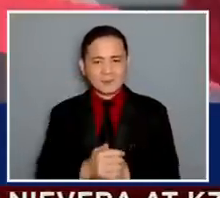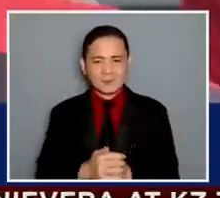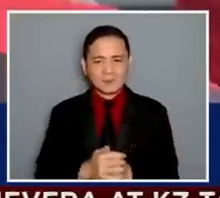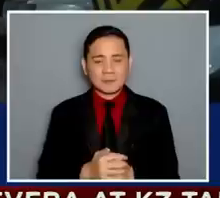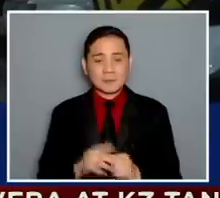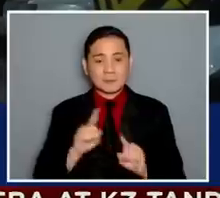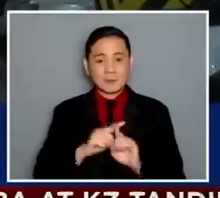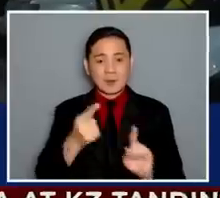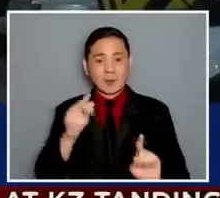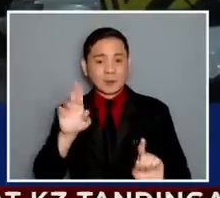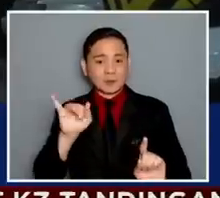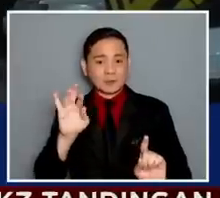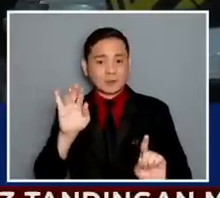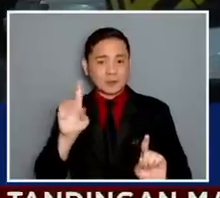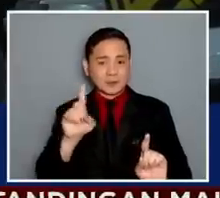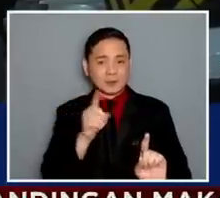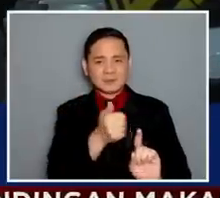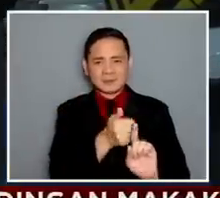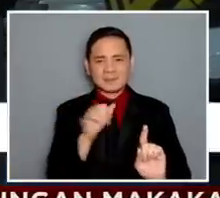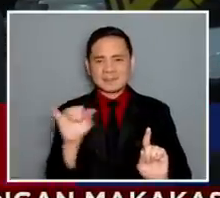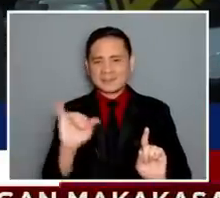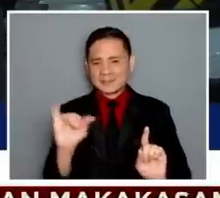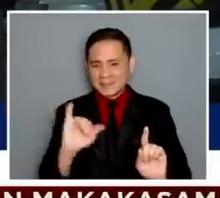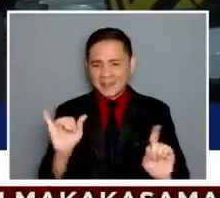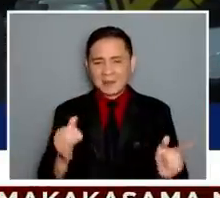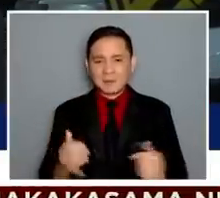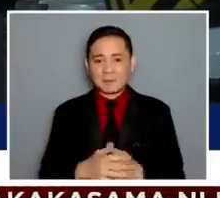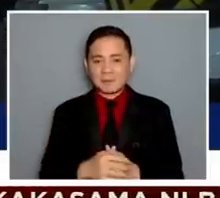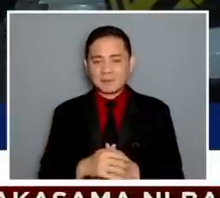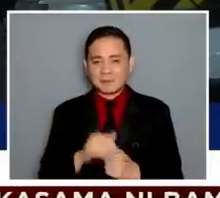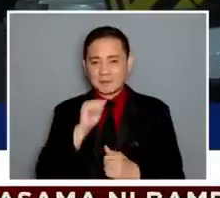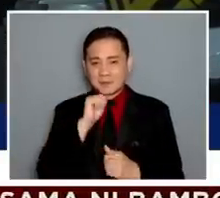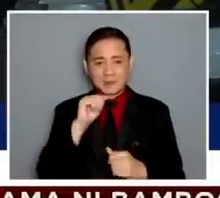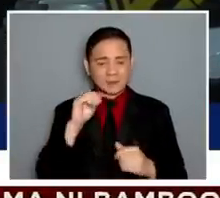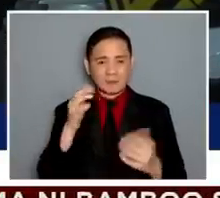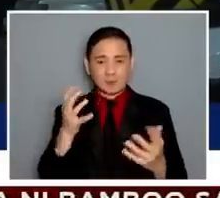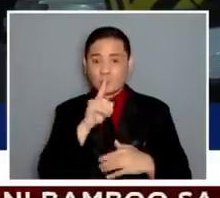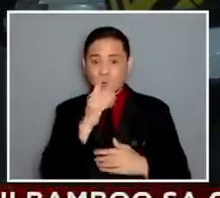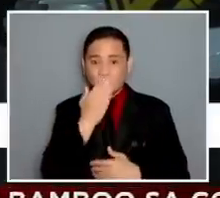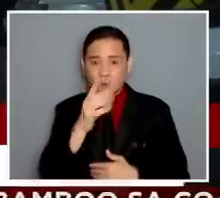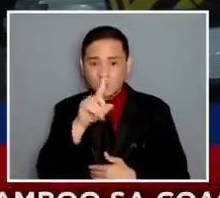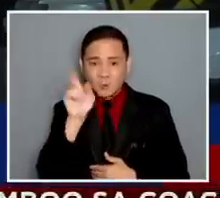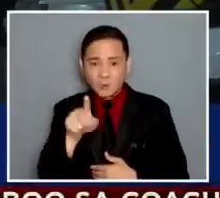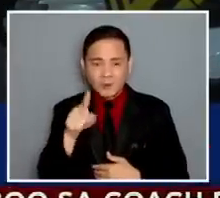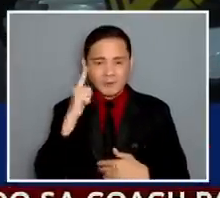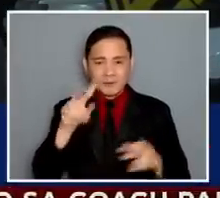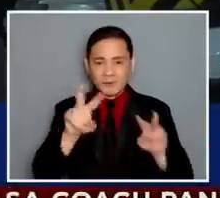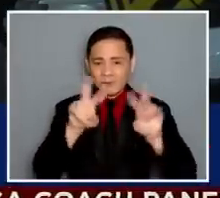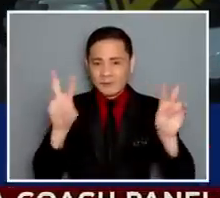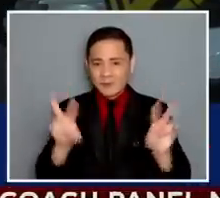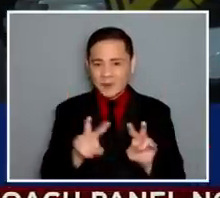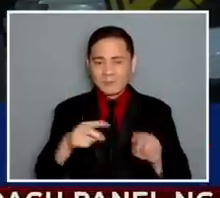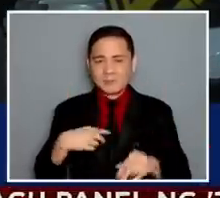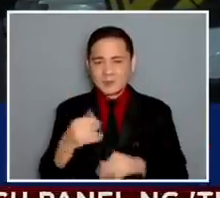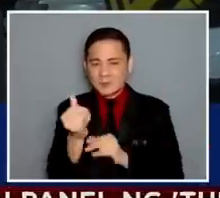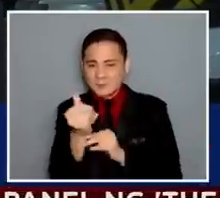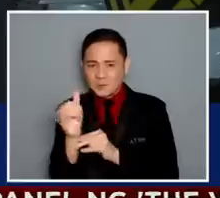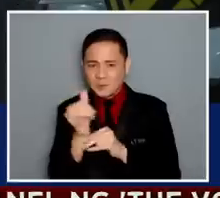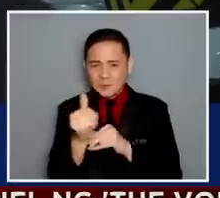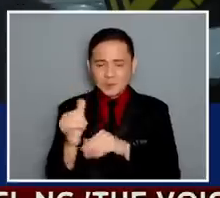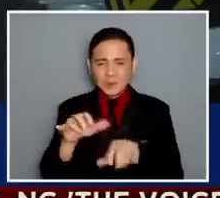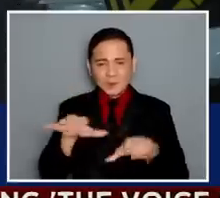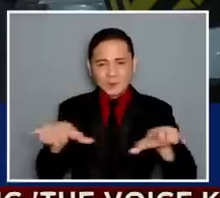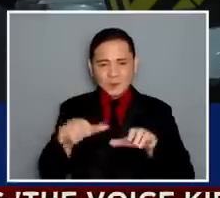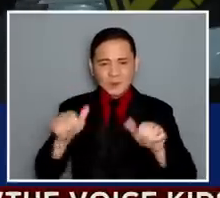araw. Napakagandang tanong yan. Kasi sa Valentine's, magte-taping ako ng Iron Heart. Oh, talaga?